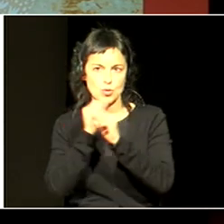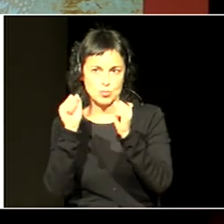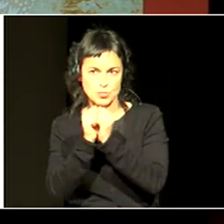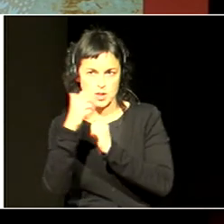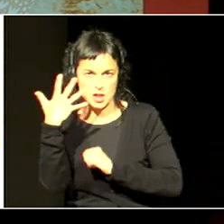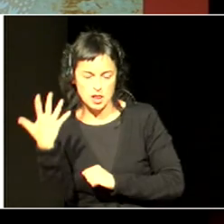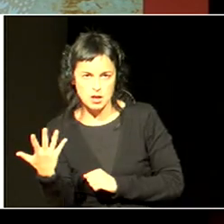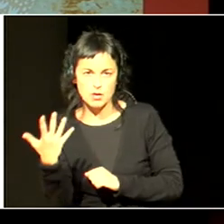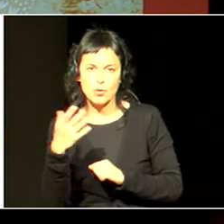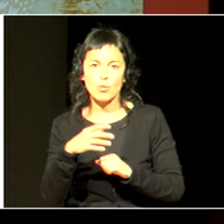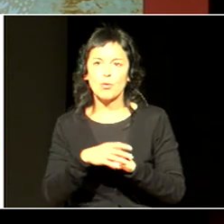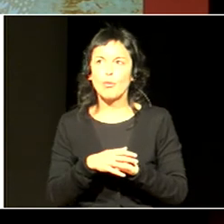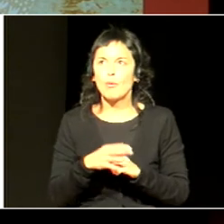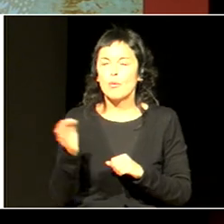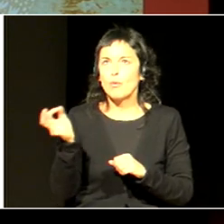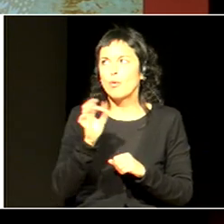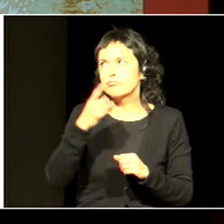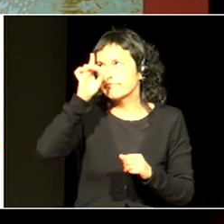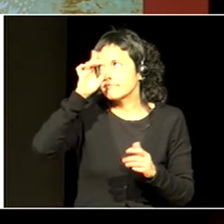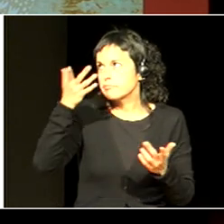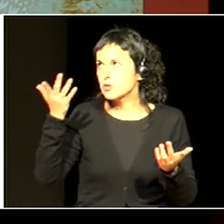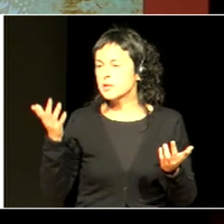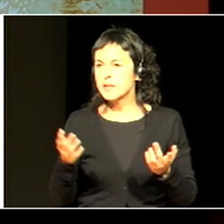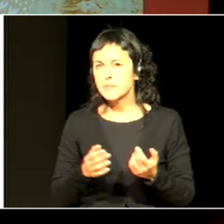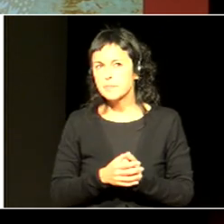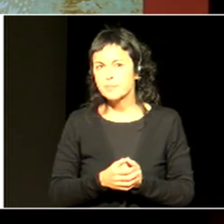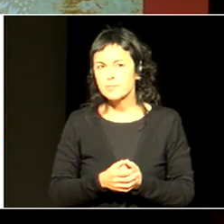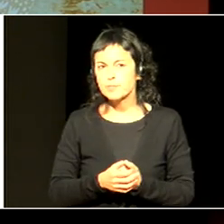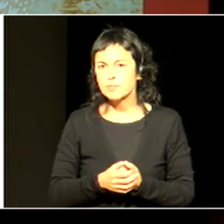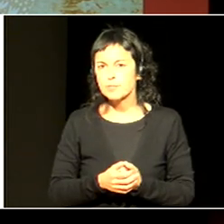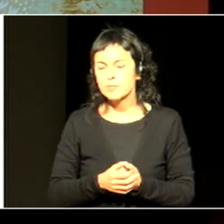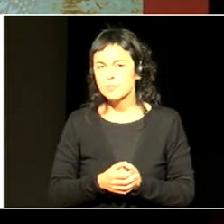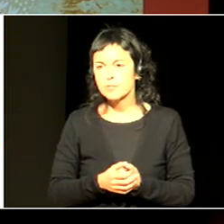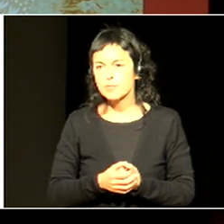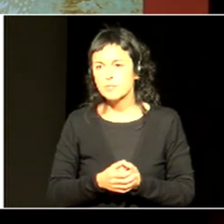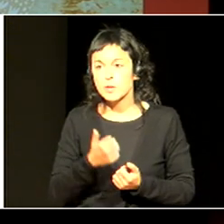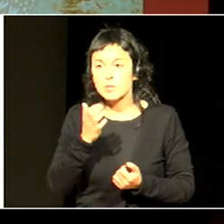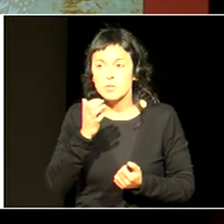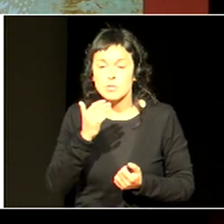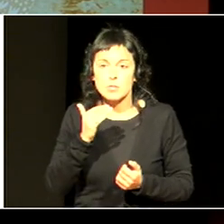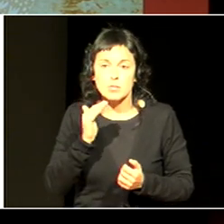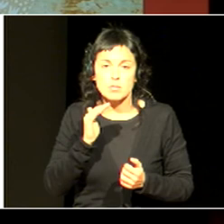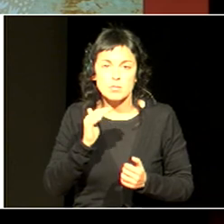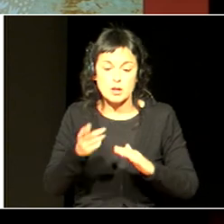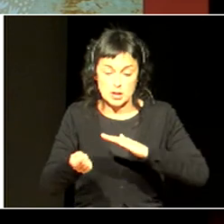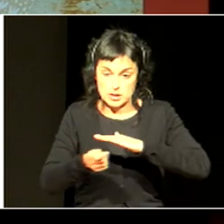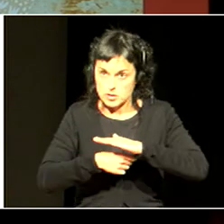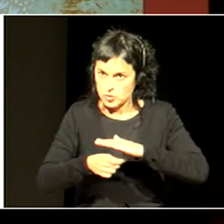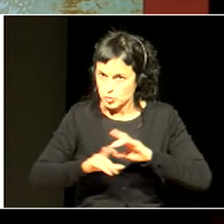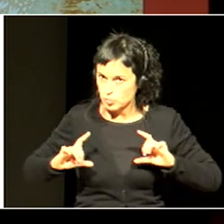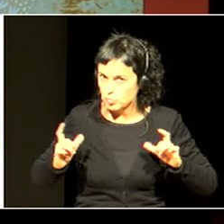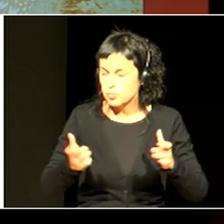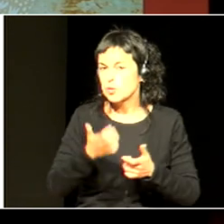25 edo ba, ezakit, ba, behintzat Gasteizen elkargune batzuk izan dugu, ba, Women